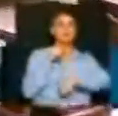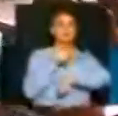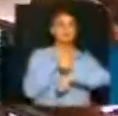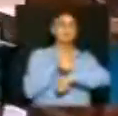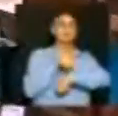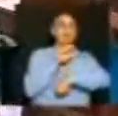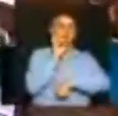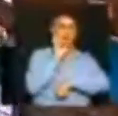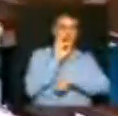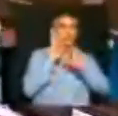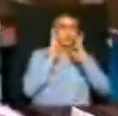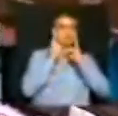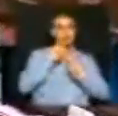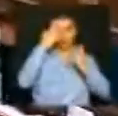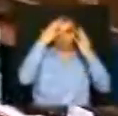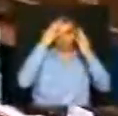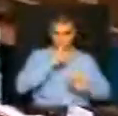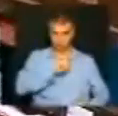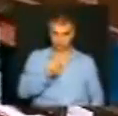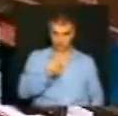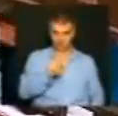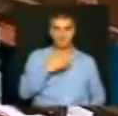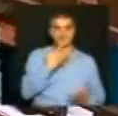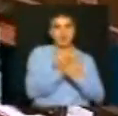הזמן בצורה לא ראויה